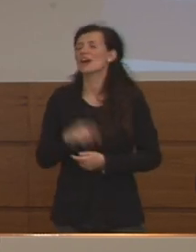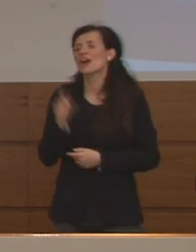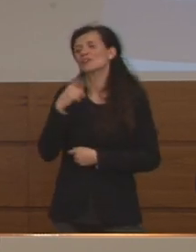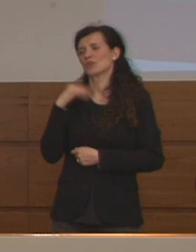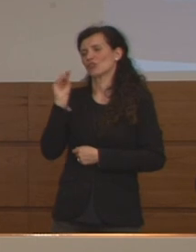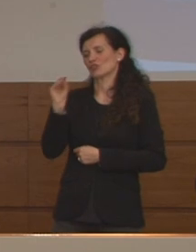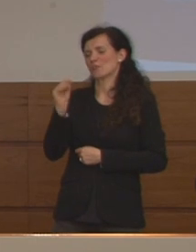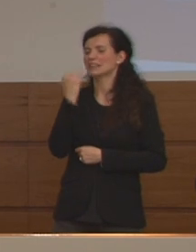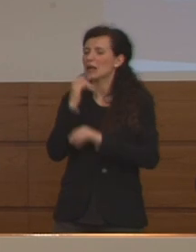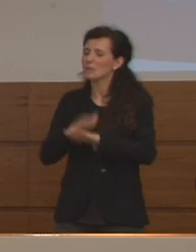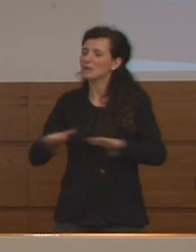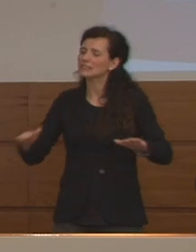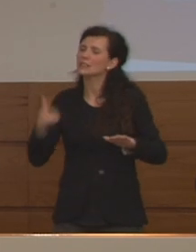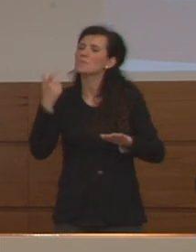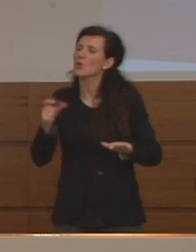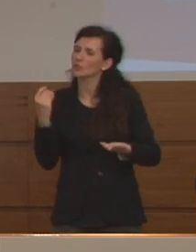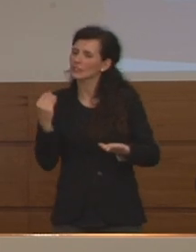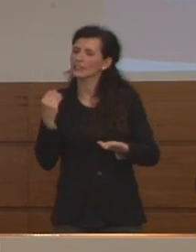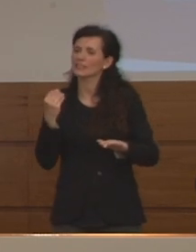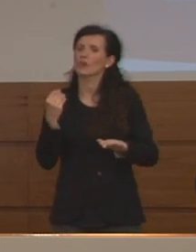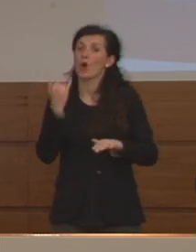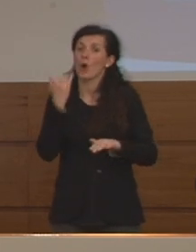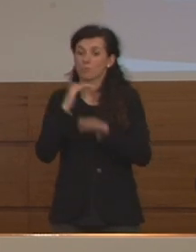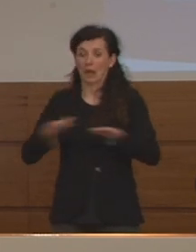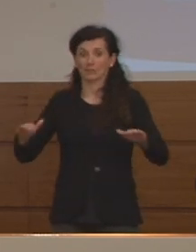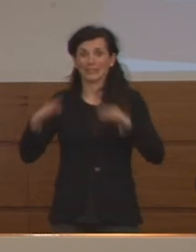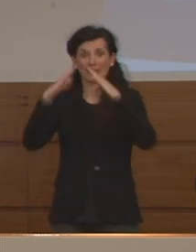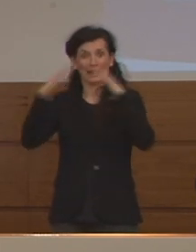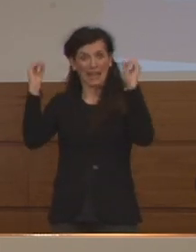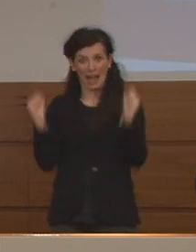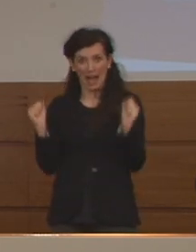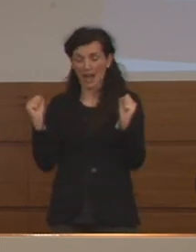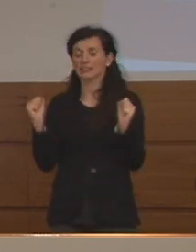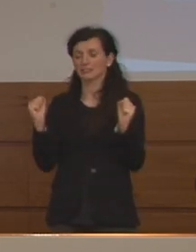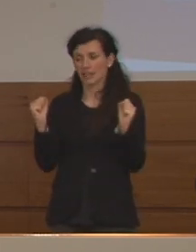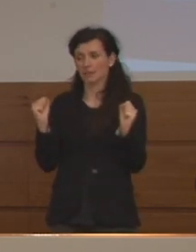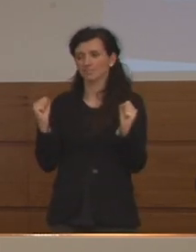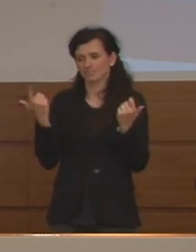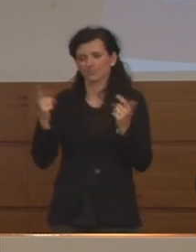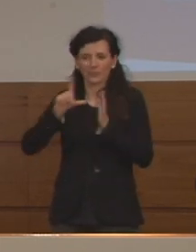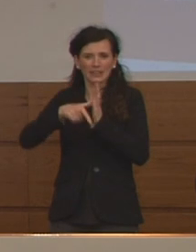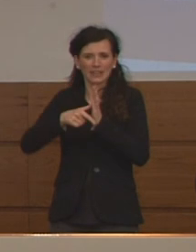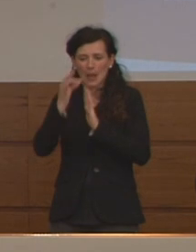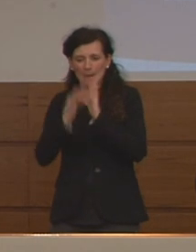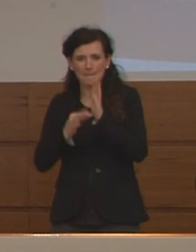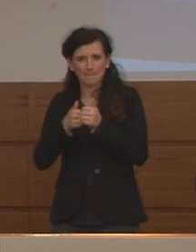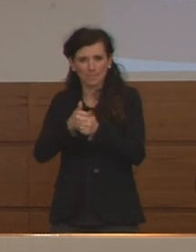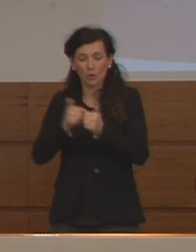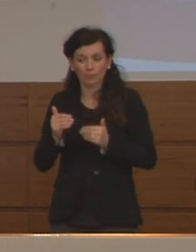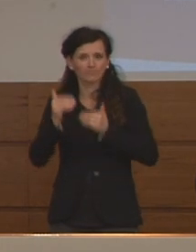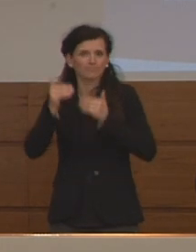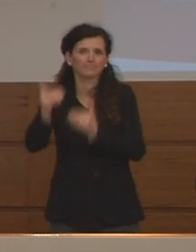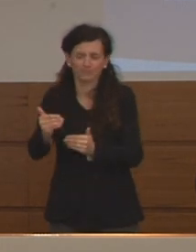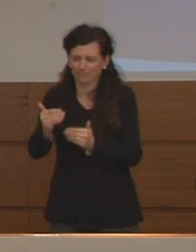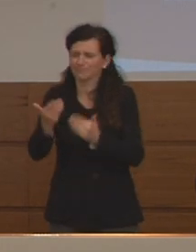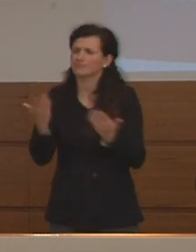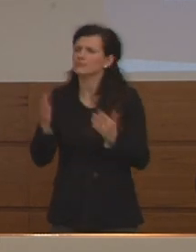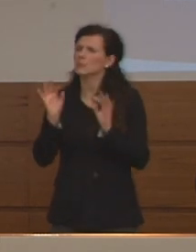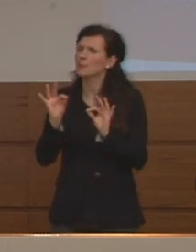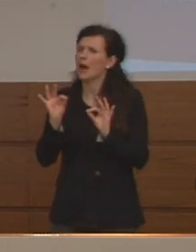dal fatto che i bambini che devono stare in casa ancora a lungo e dal punto di vista